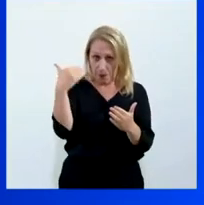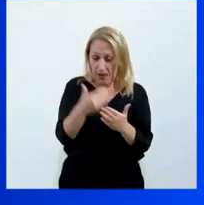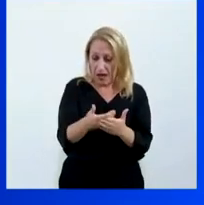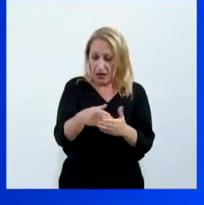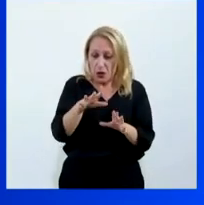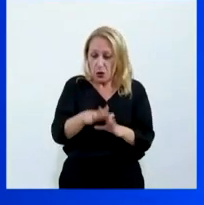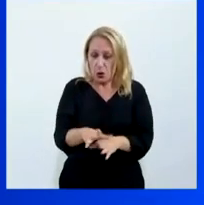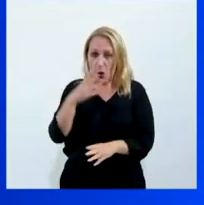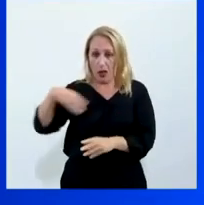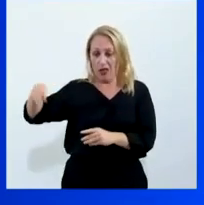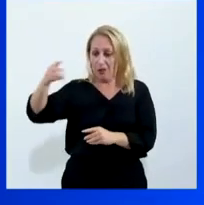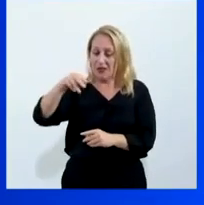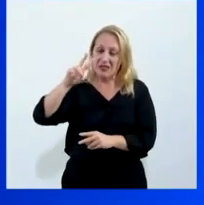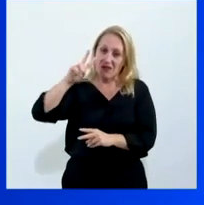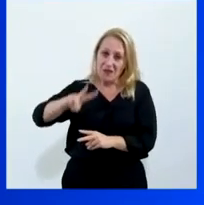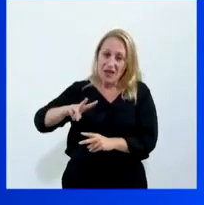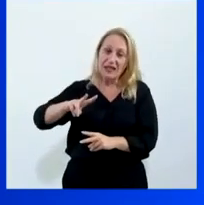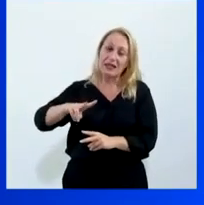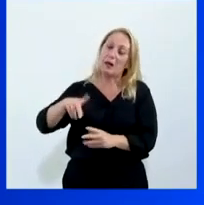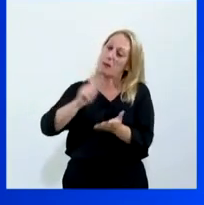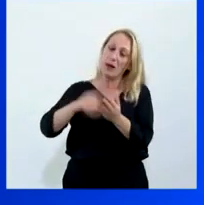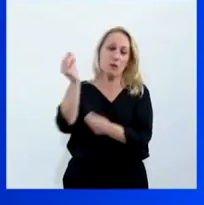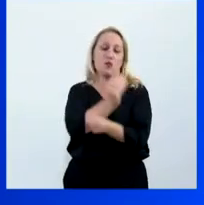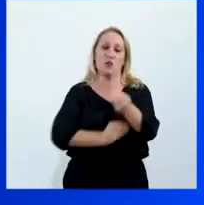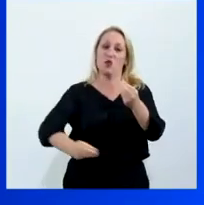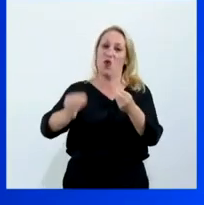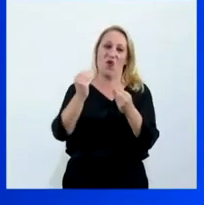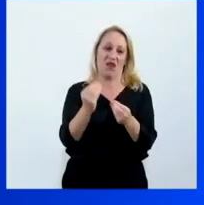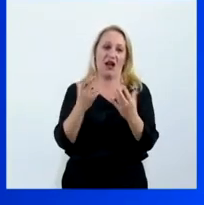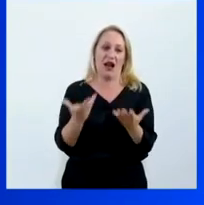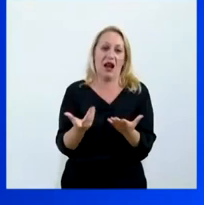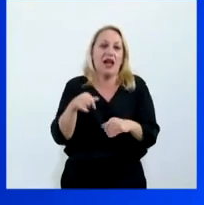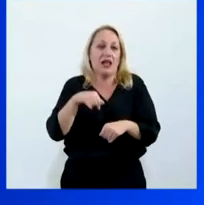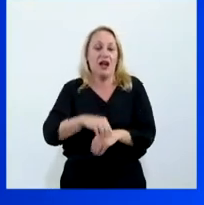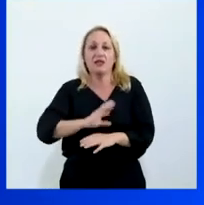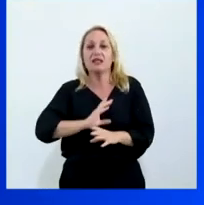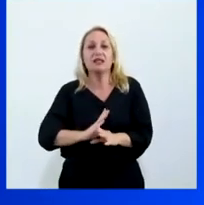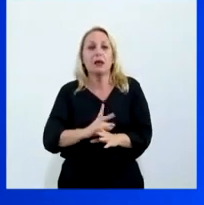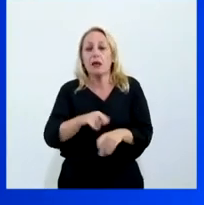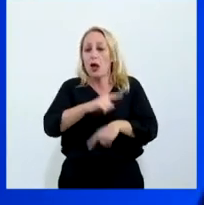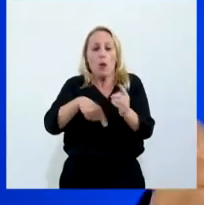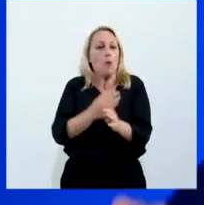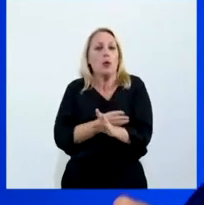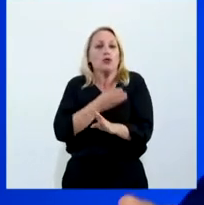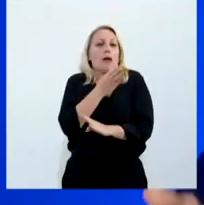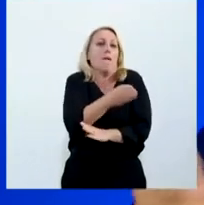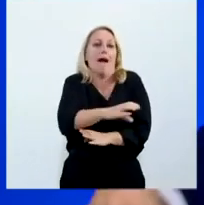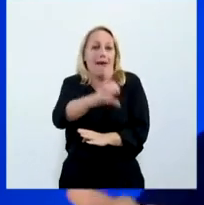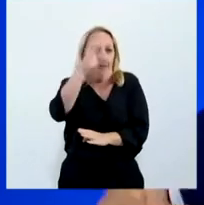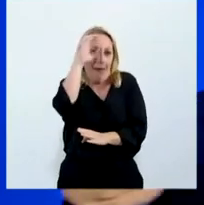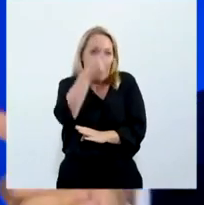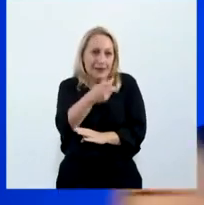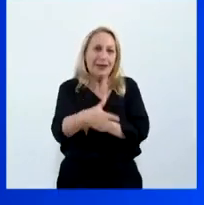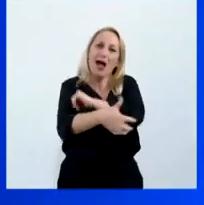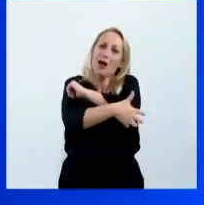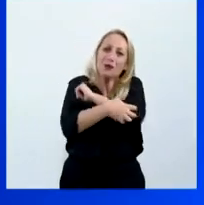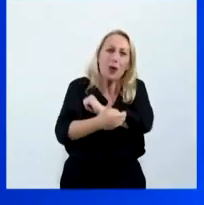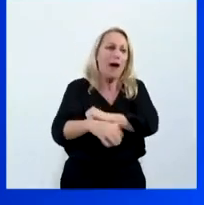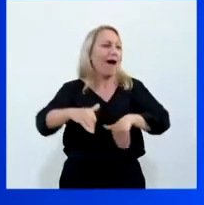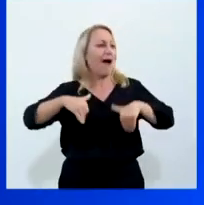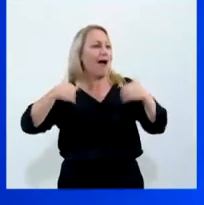οποία θα έπρεπε να βρίσκονται και καλύπτουν κυρίως τις ανάγκες φτωχών νέων παιδιών που αναγκάζονται να